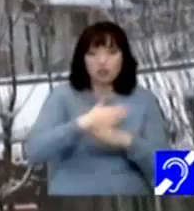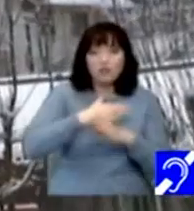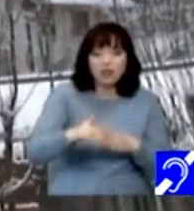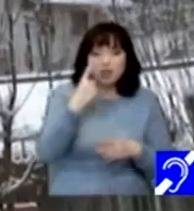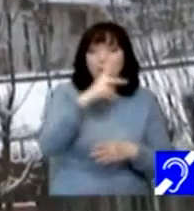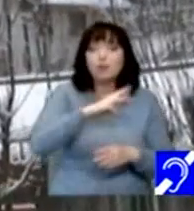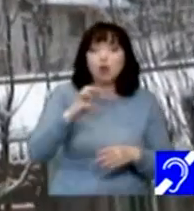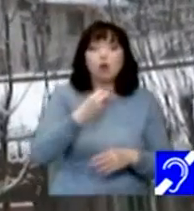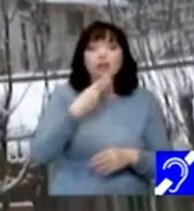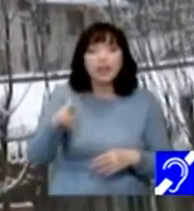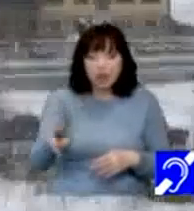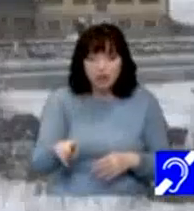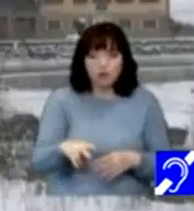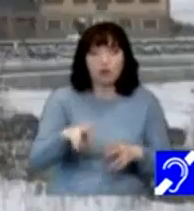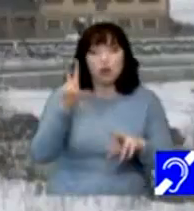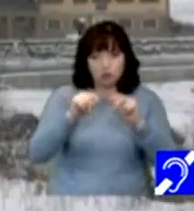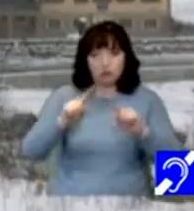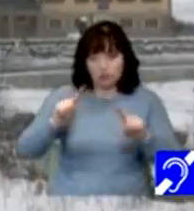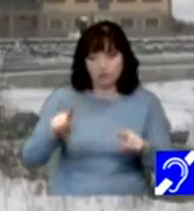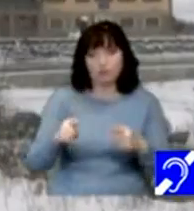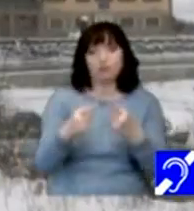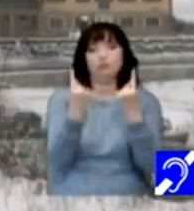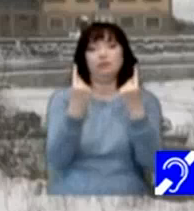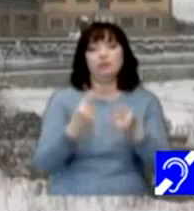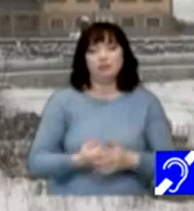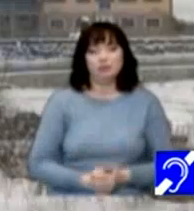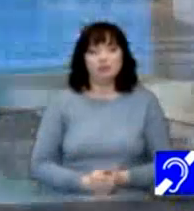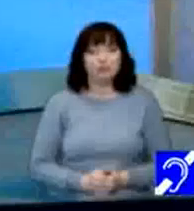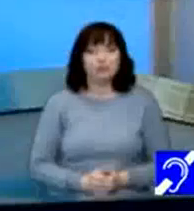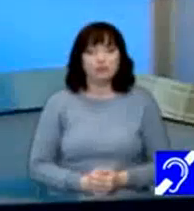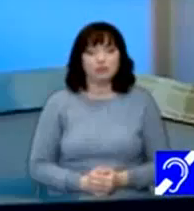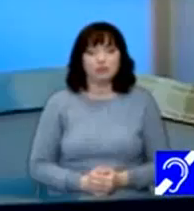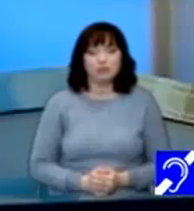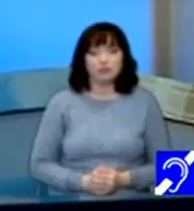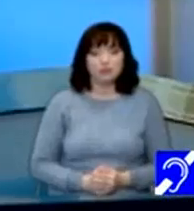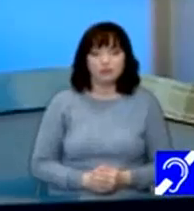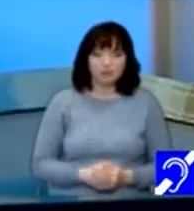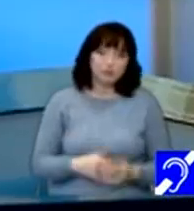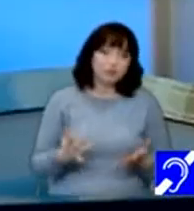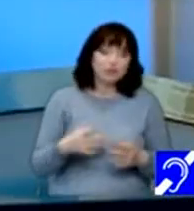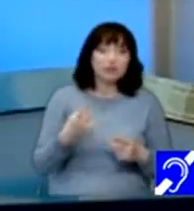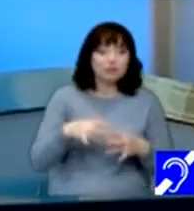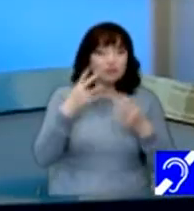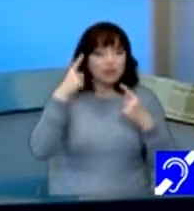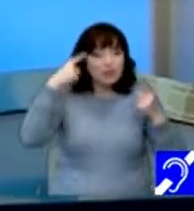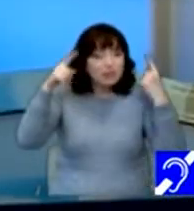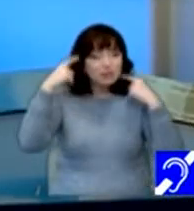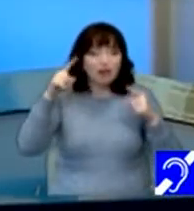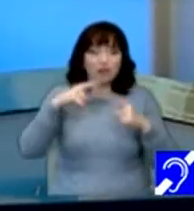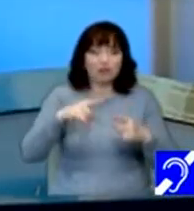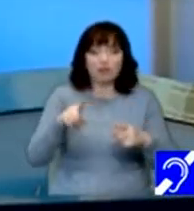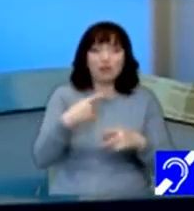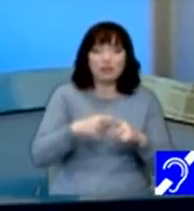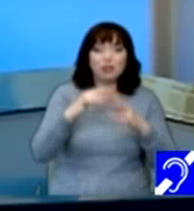autoritățile speră să relanseze turismul de iarnă în zonă. Opulență și magie în jurul bradului de